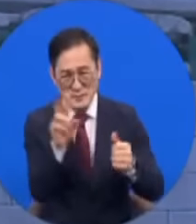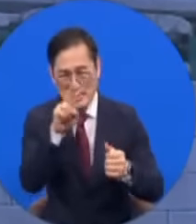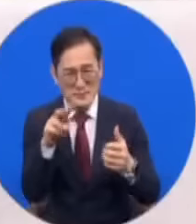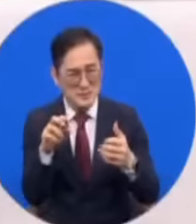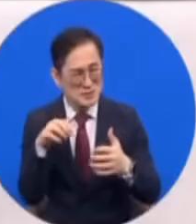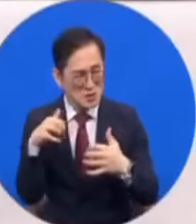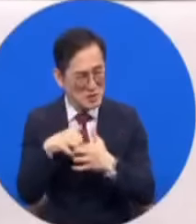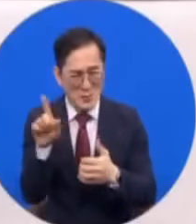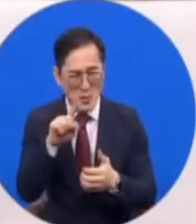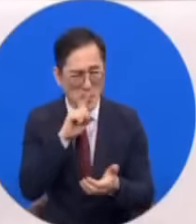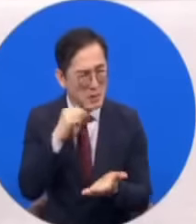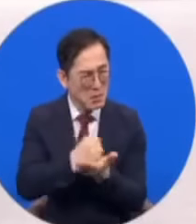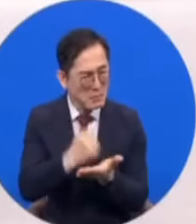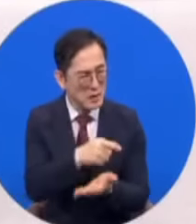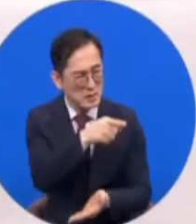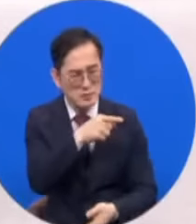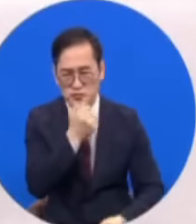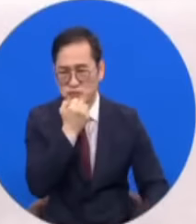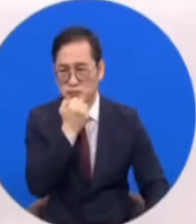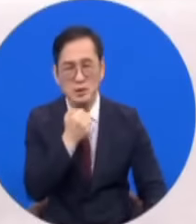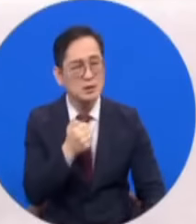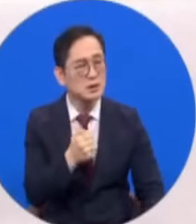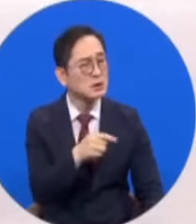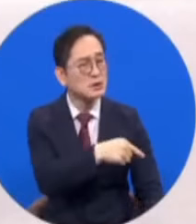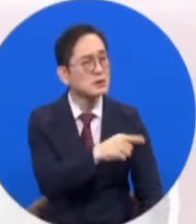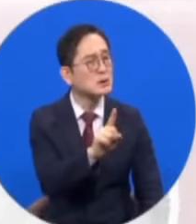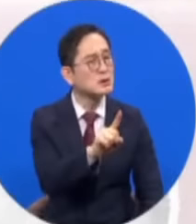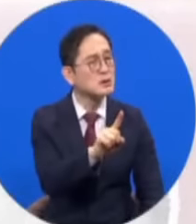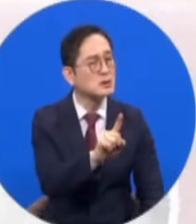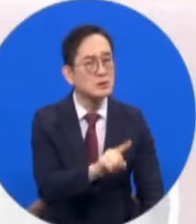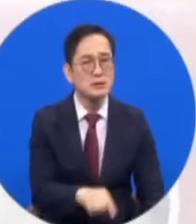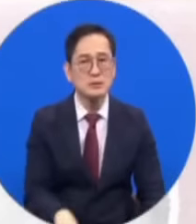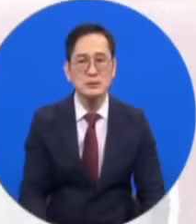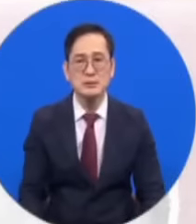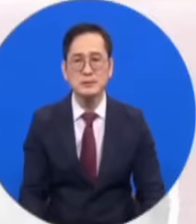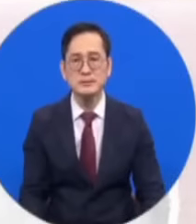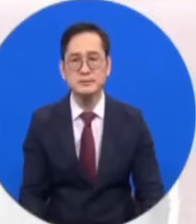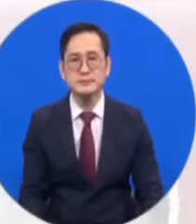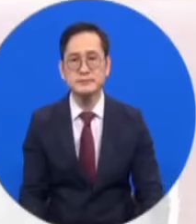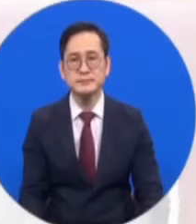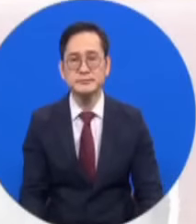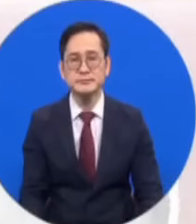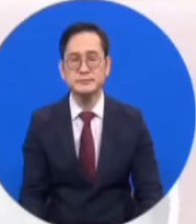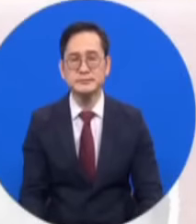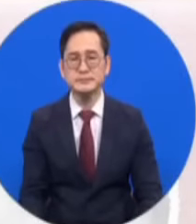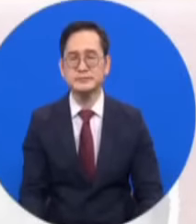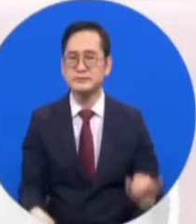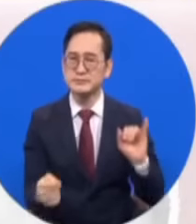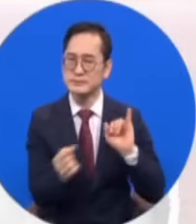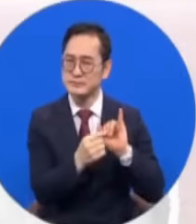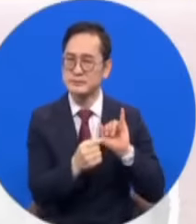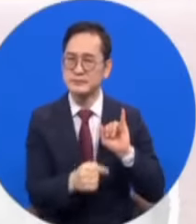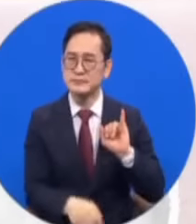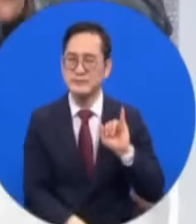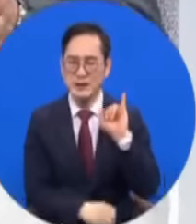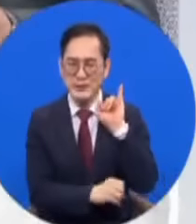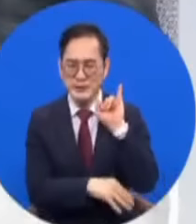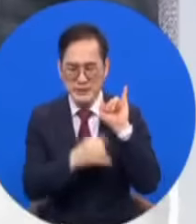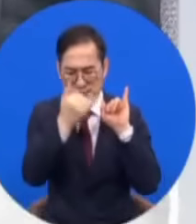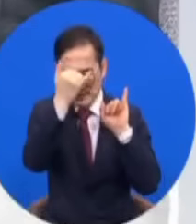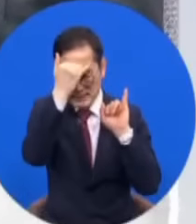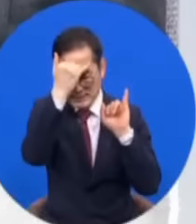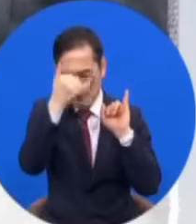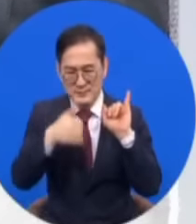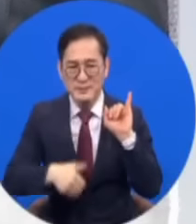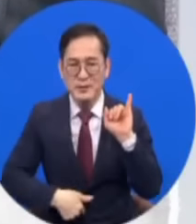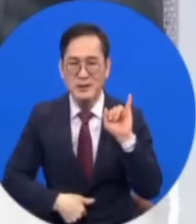그렇습니다. 실질적으로 보면 뭐 여러 가지 어떤 사건을 보는 사안은 다를 수가 있지만 네. 최소한 어떤 뭐